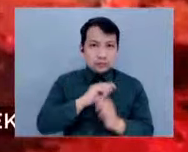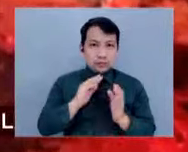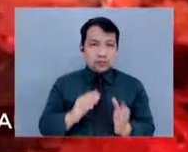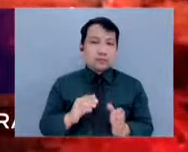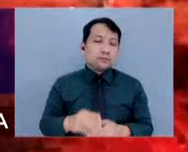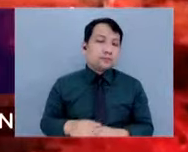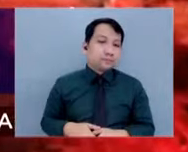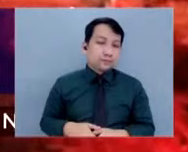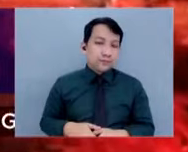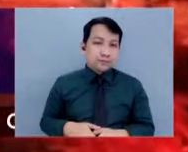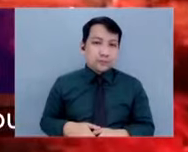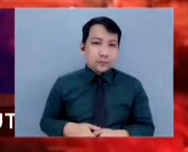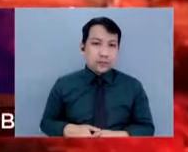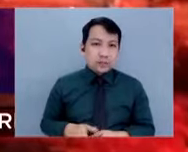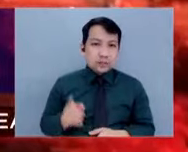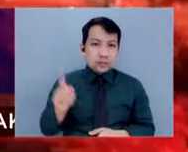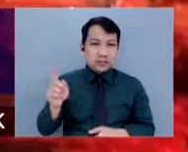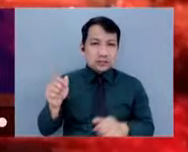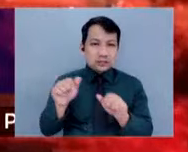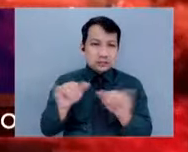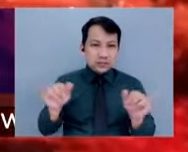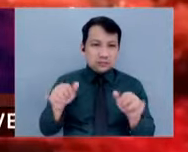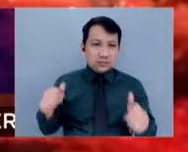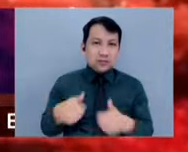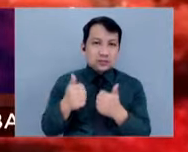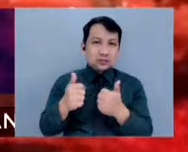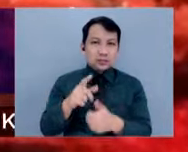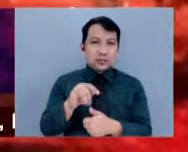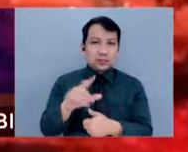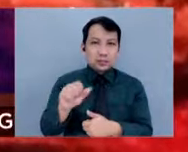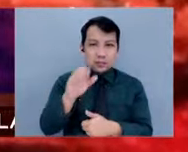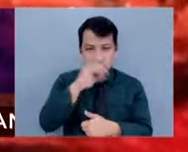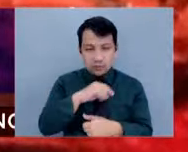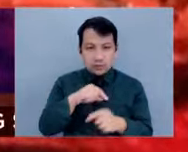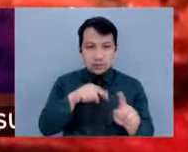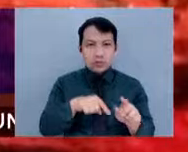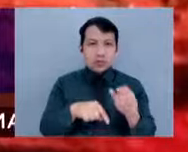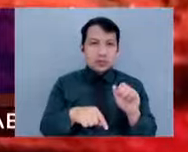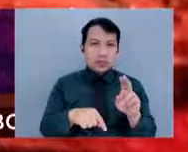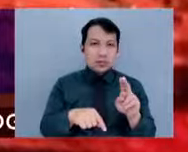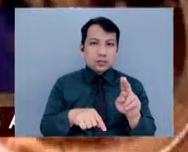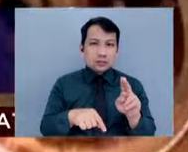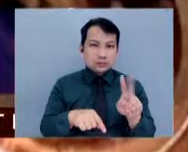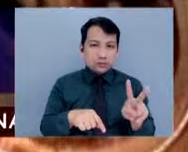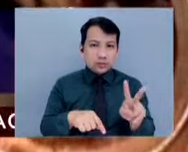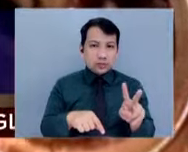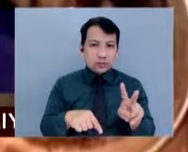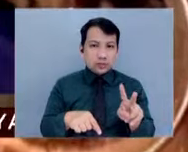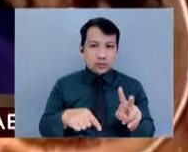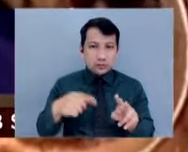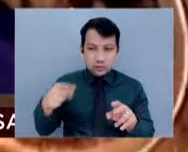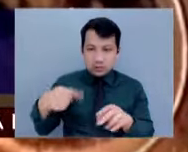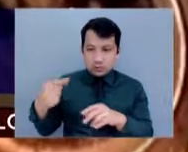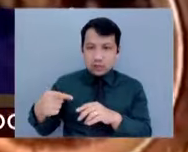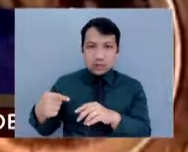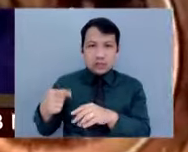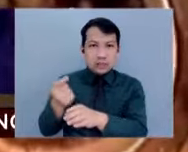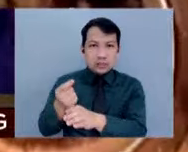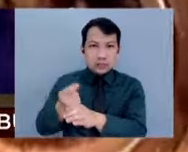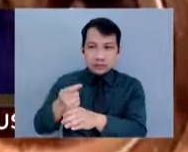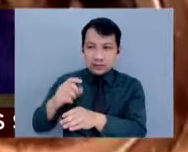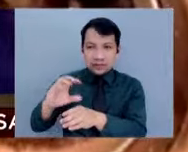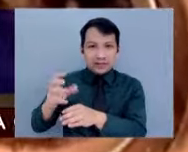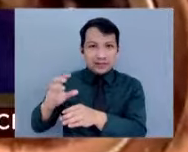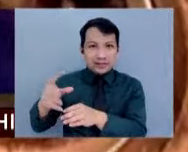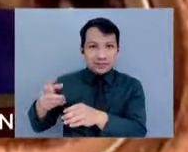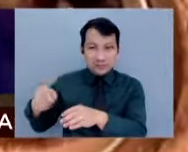Sa isa pang aksidente sa Talisay City, Cebu, bumangga ang isang SUV sa isang cement mixer. Base sa investigasyon, palabas na